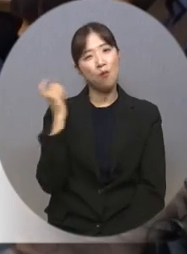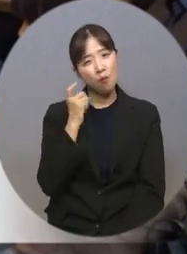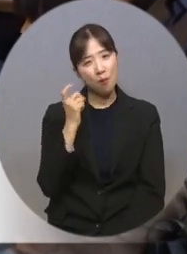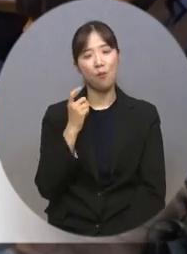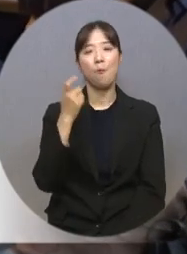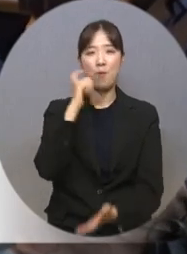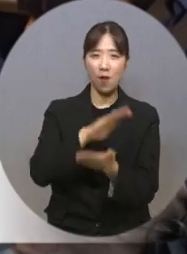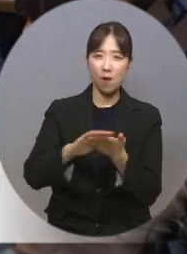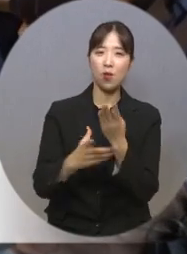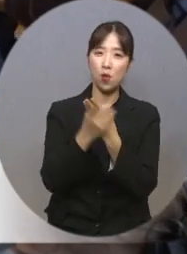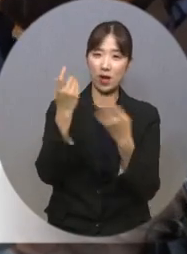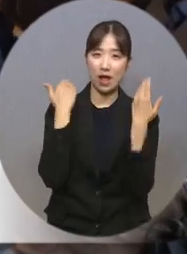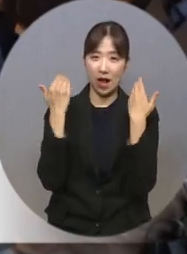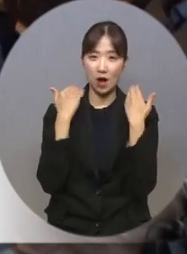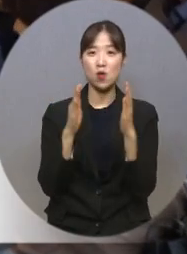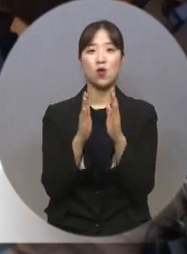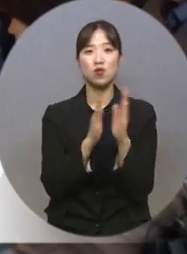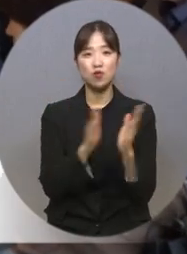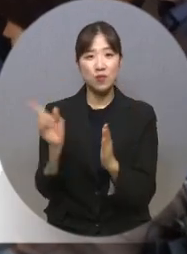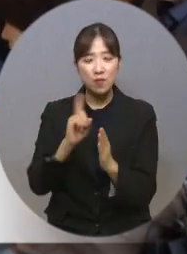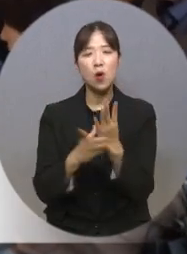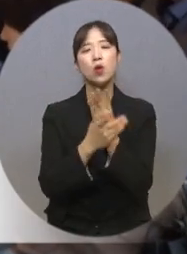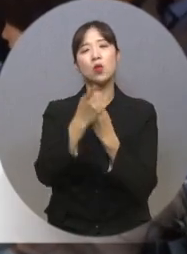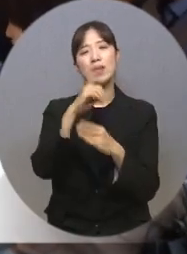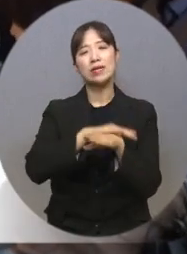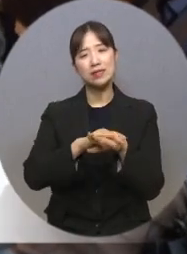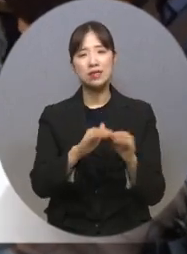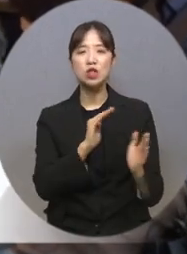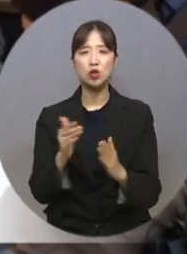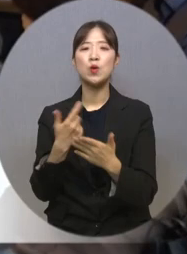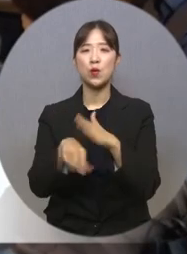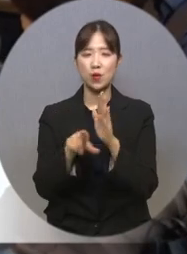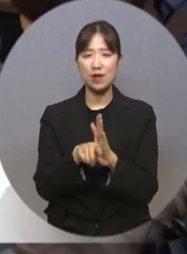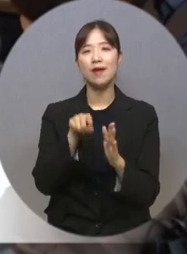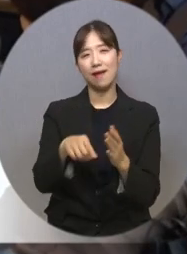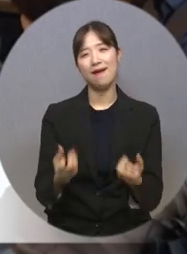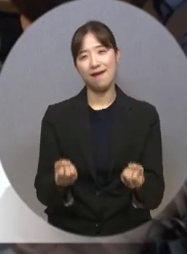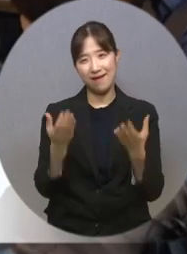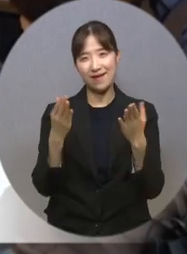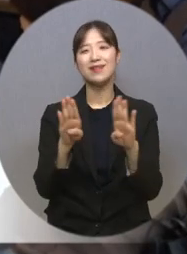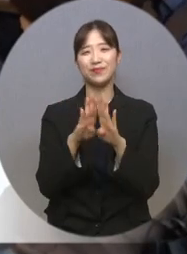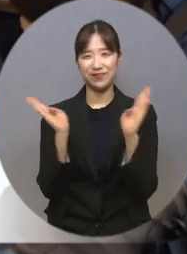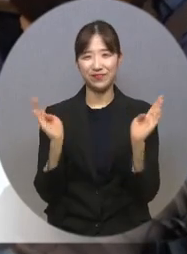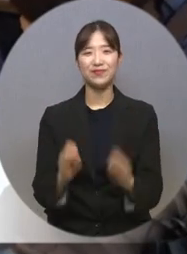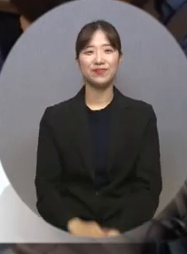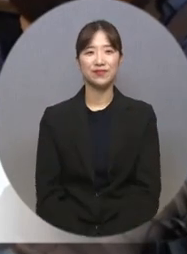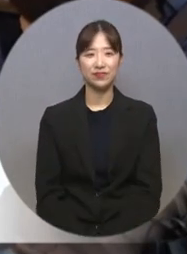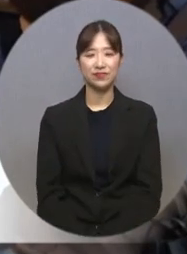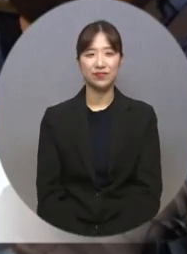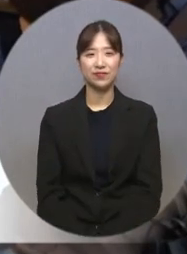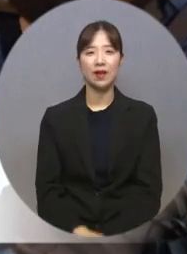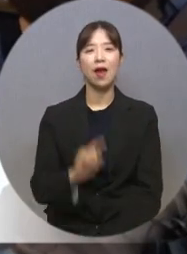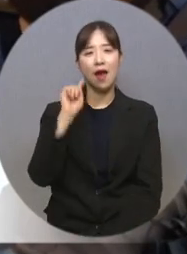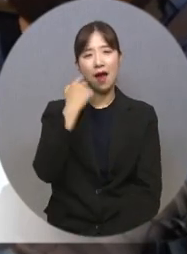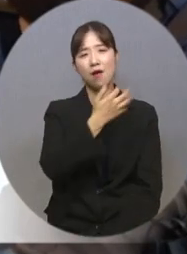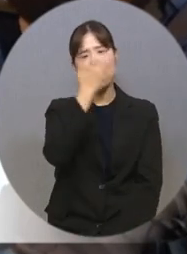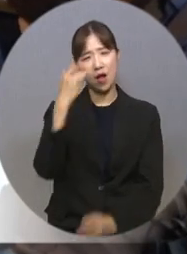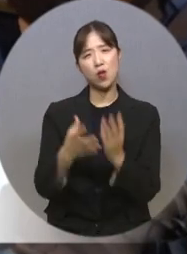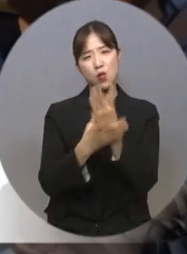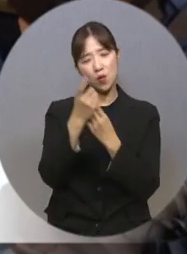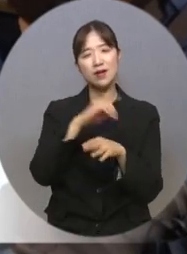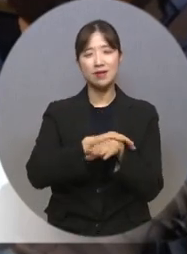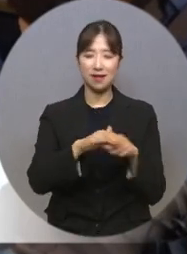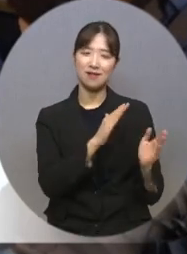학교를 준비한 것은 통일을 잘 준비하기 위해서 이 귀한 행사를 준비했습니다. 아무쪼록 아름다운 통일을